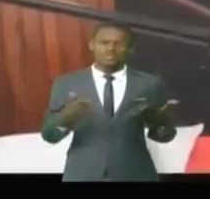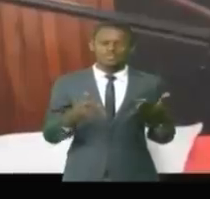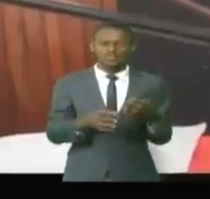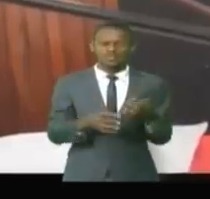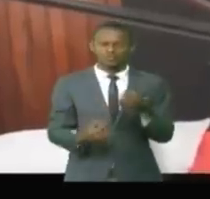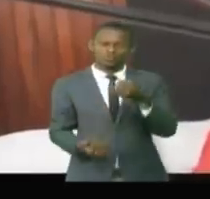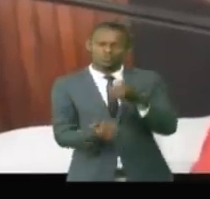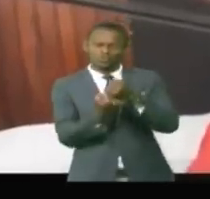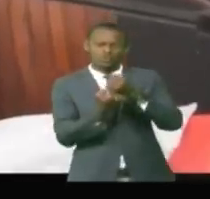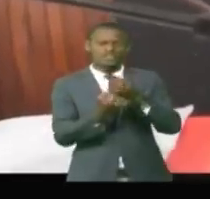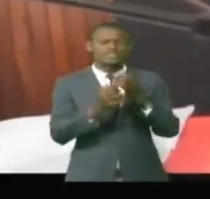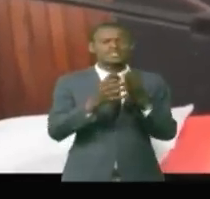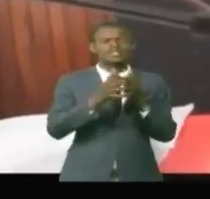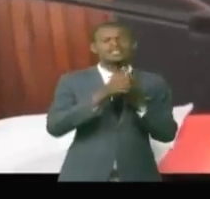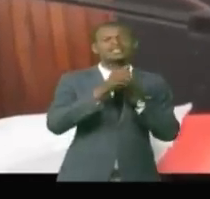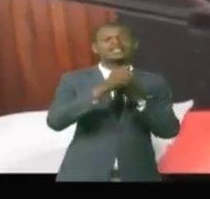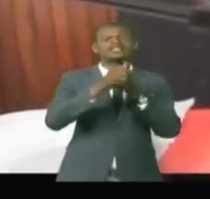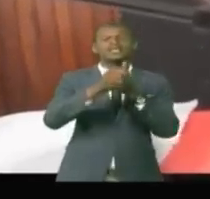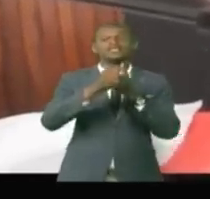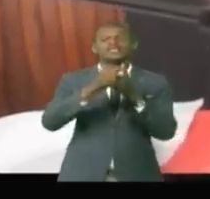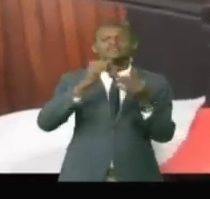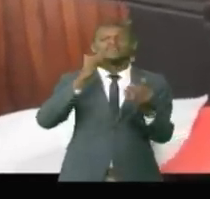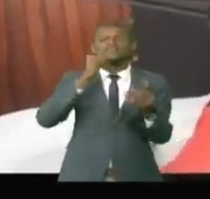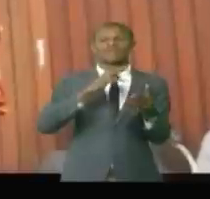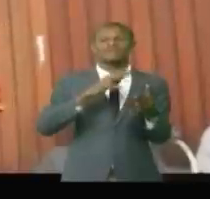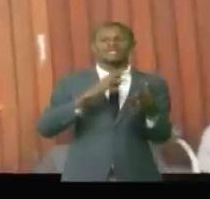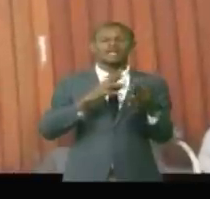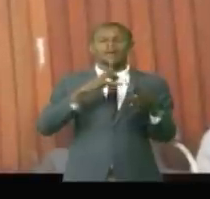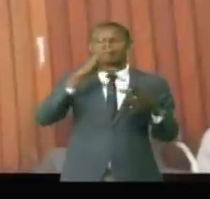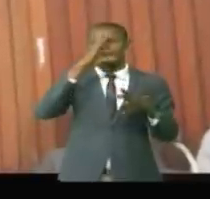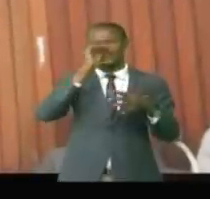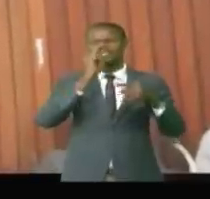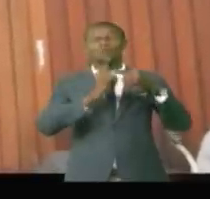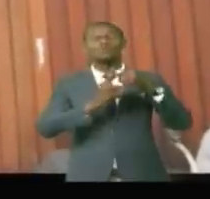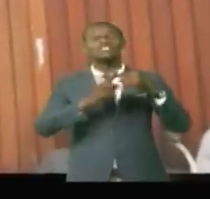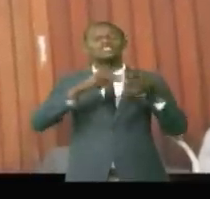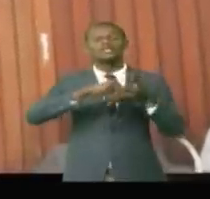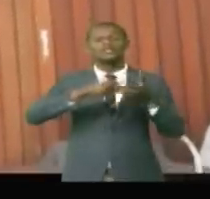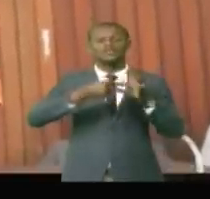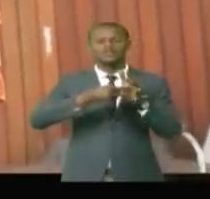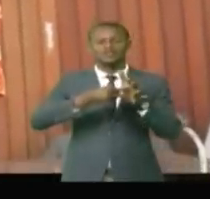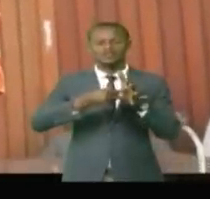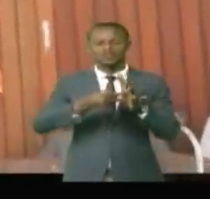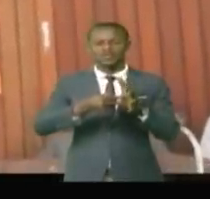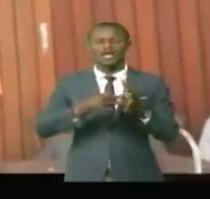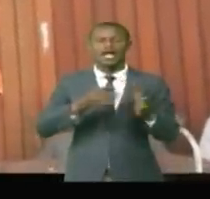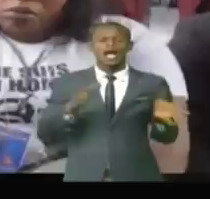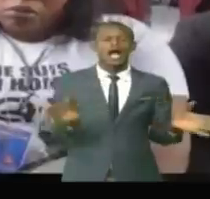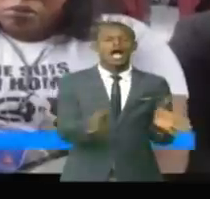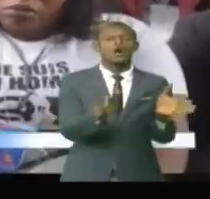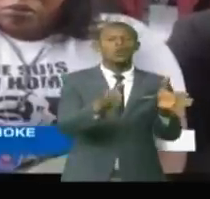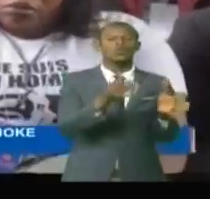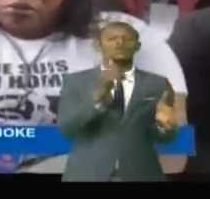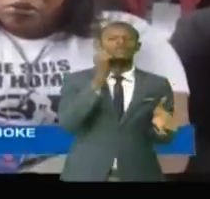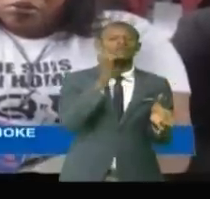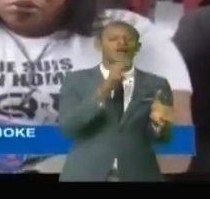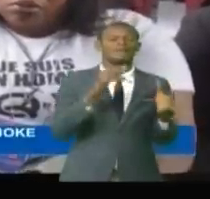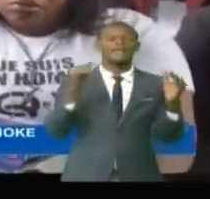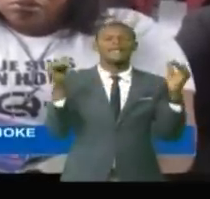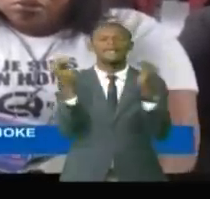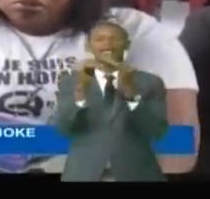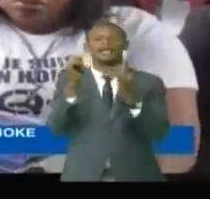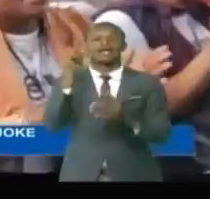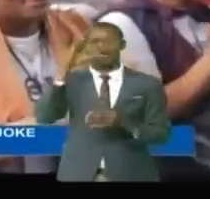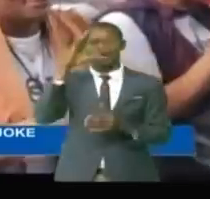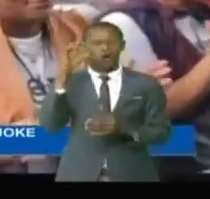et masculinité positive, les cadres juridiques ainsi que les questions sur les violences basées sur le genre ont constitué le fond